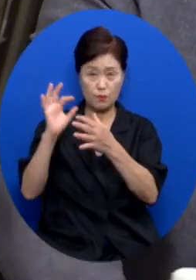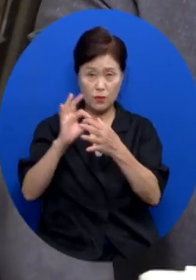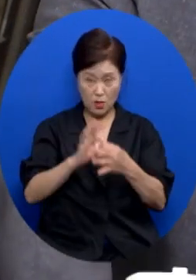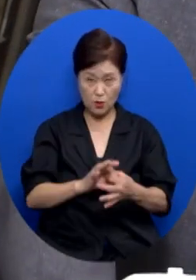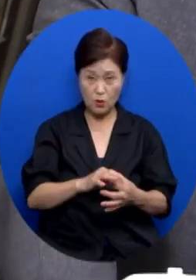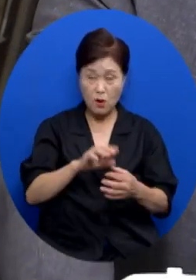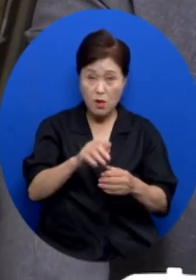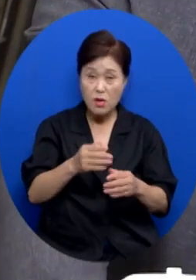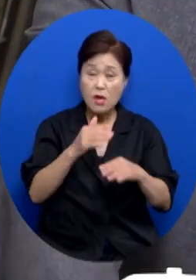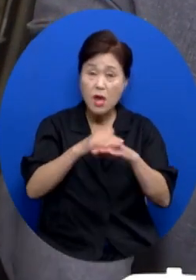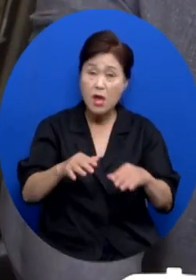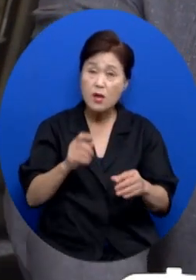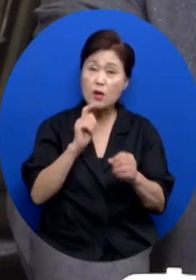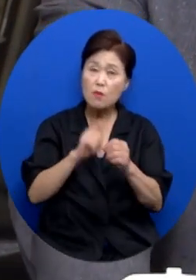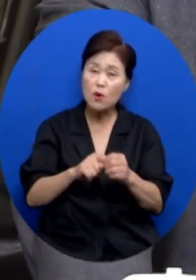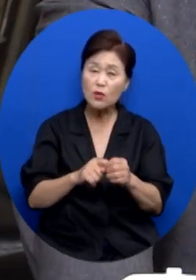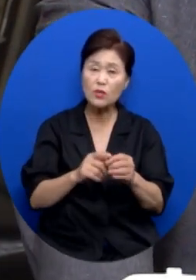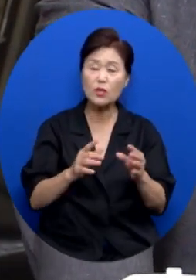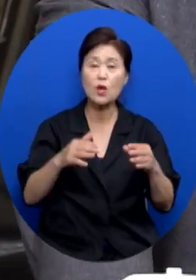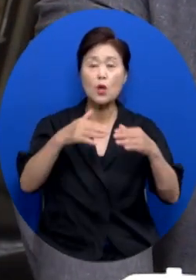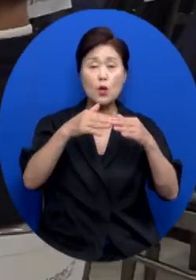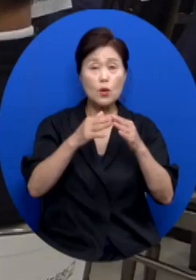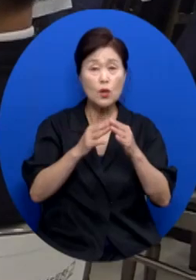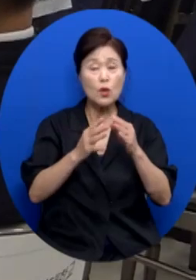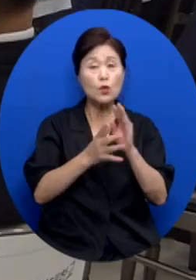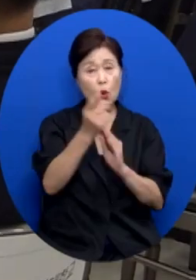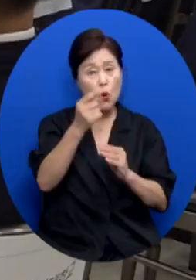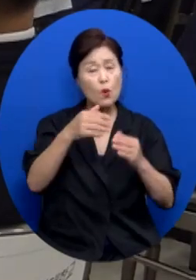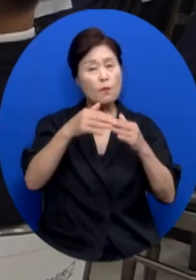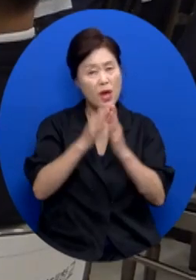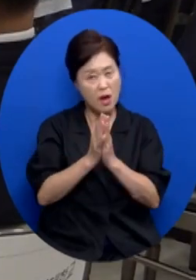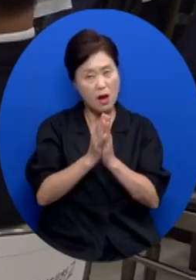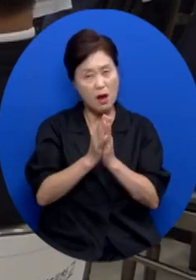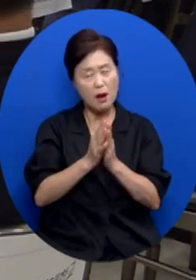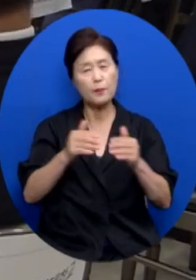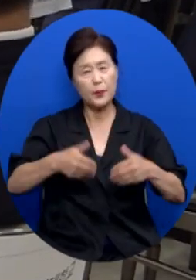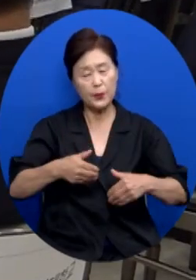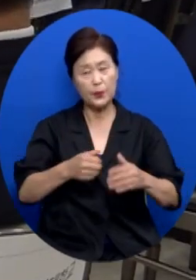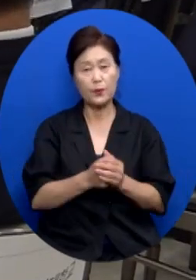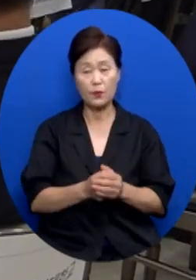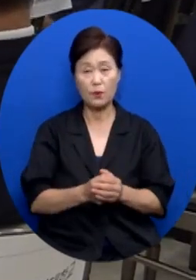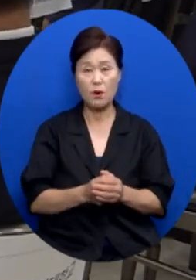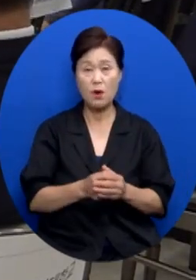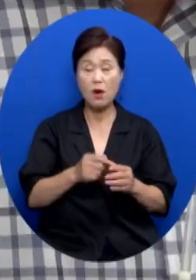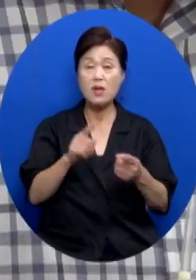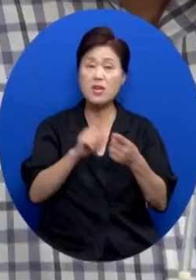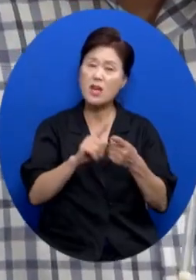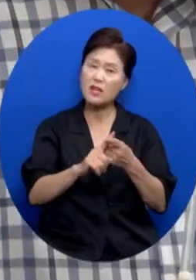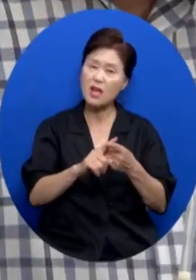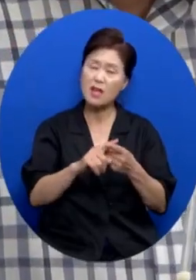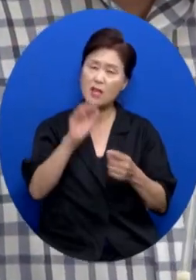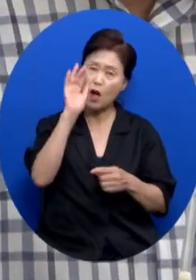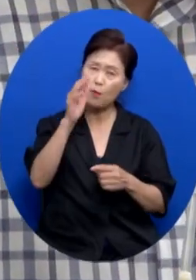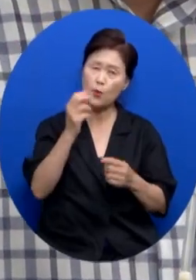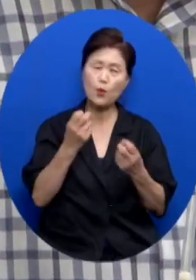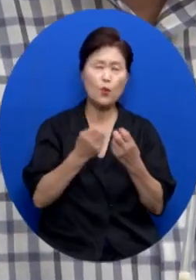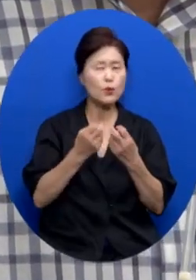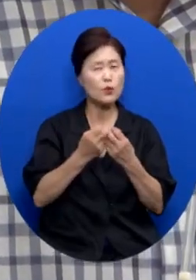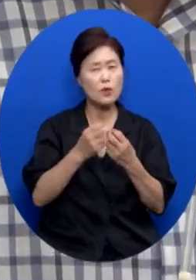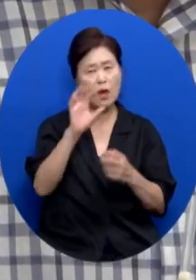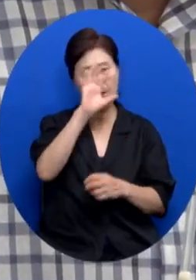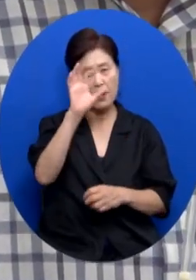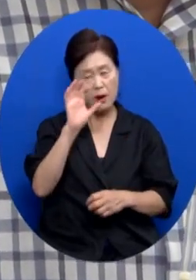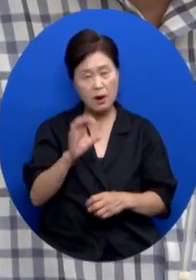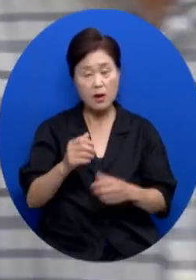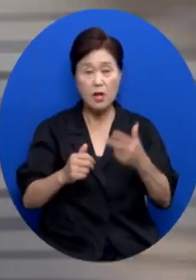결국에 통폐합 문제가 논의될 수밖에 없고. 신학대 통폐합 실현 가능성은 예측하기 어렵습니다.